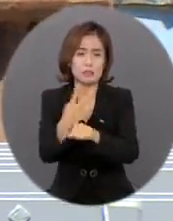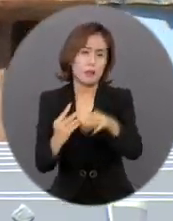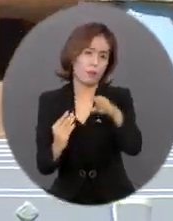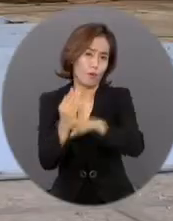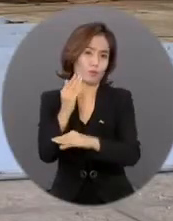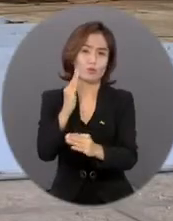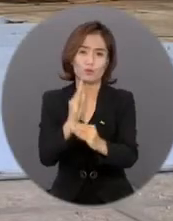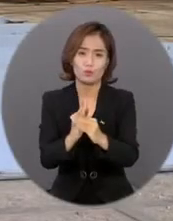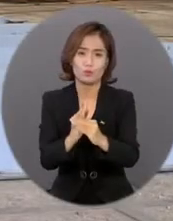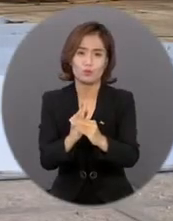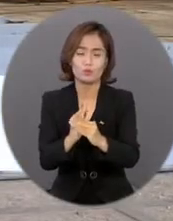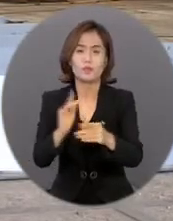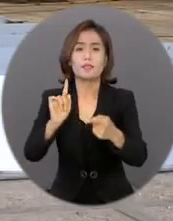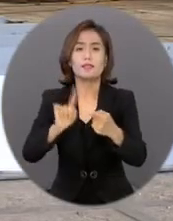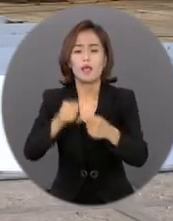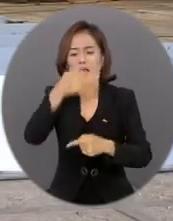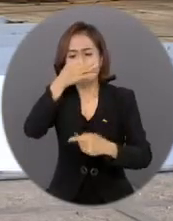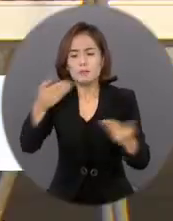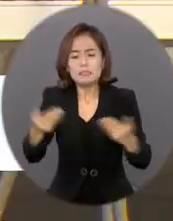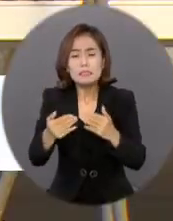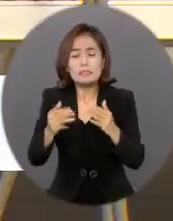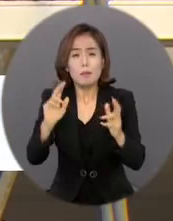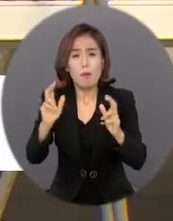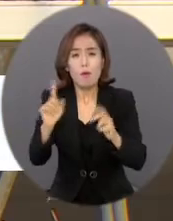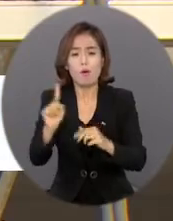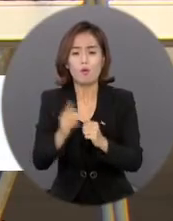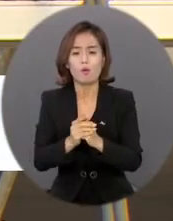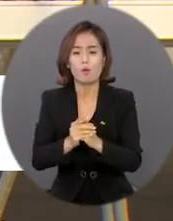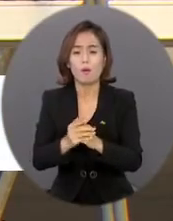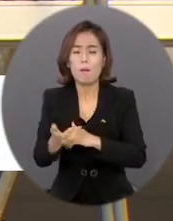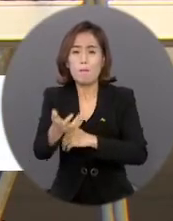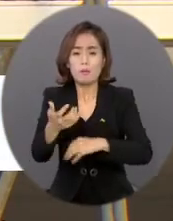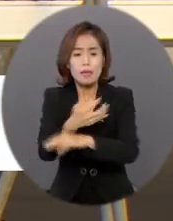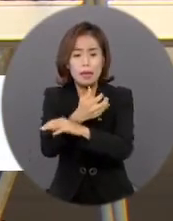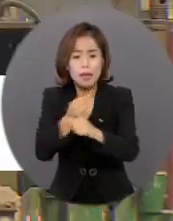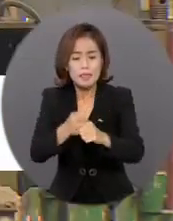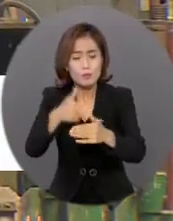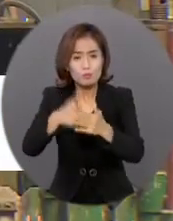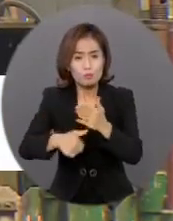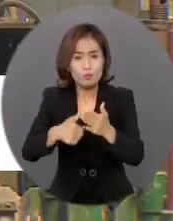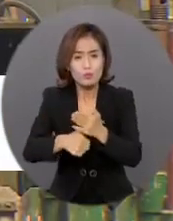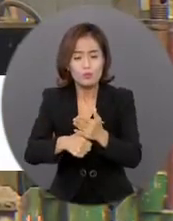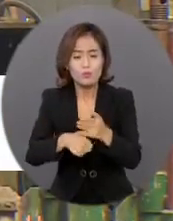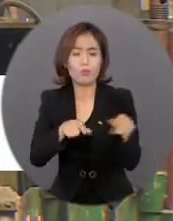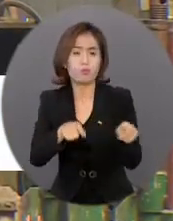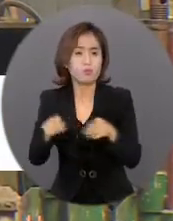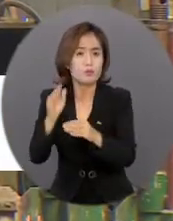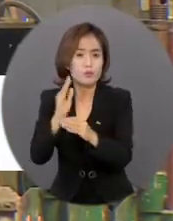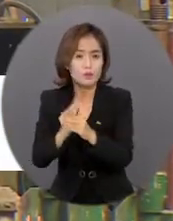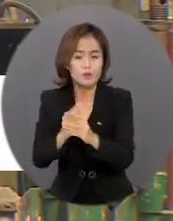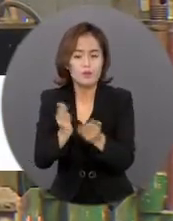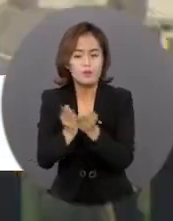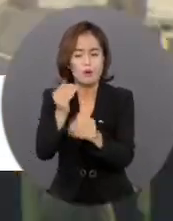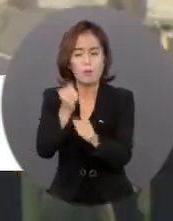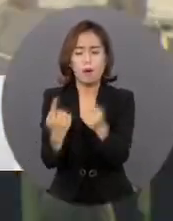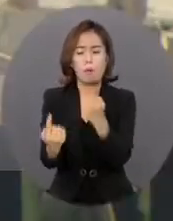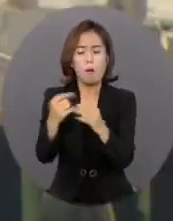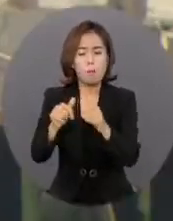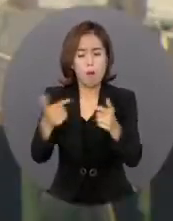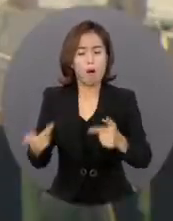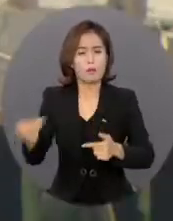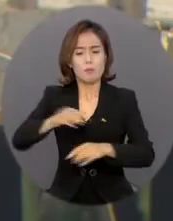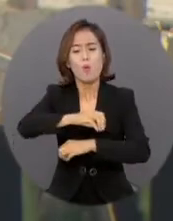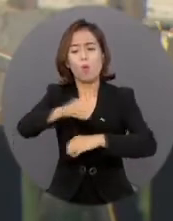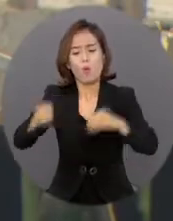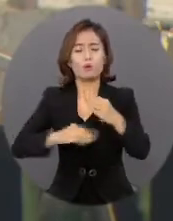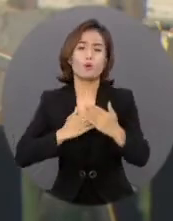일쑤입니다. 이마저도 힘든 업체들은 예정된 물량을 줄일 처지에 놓이는 등 조선업계 훈풍 속에 오히려 가슴